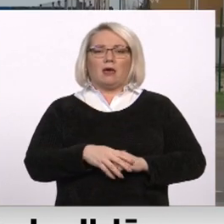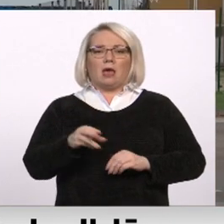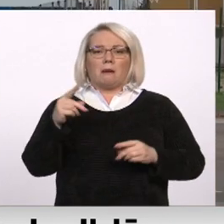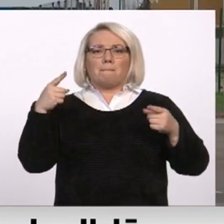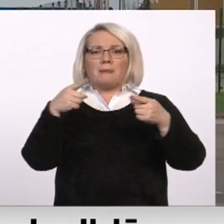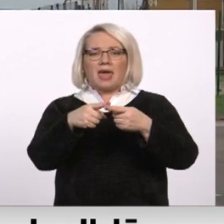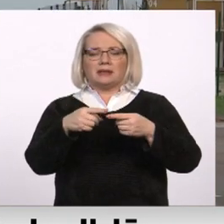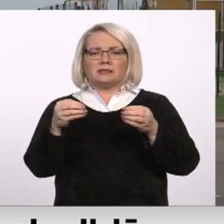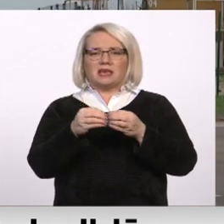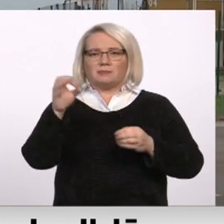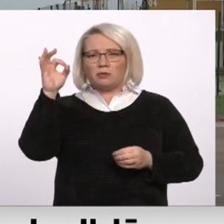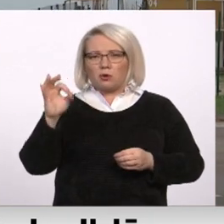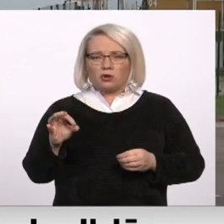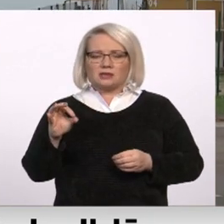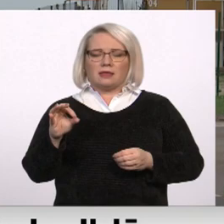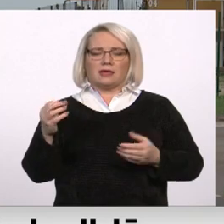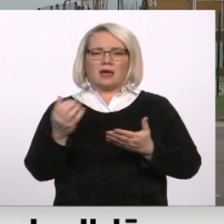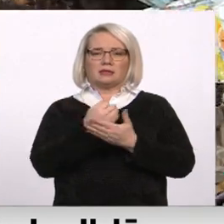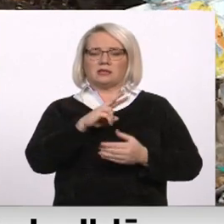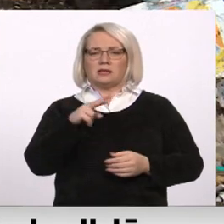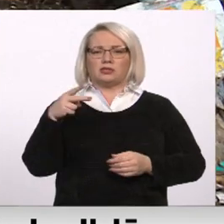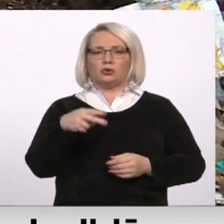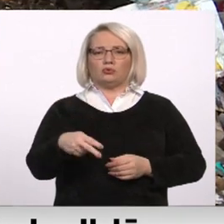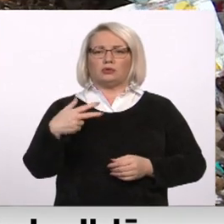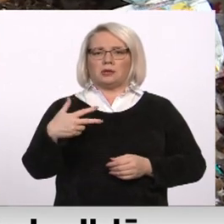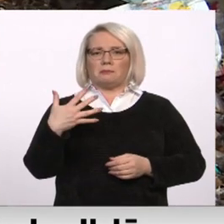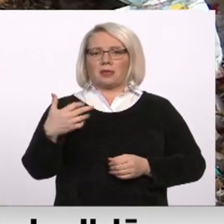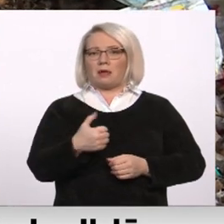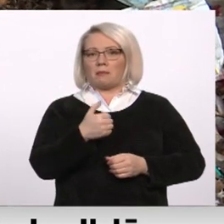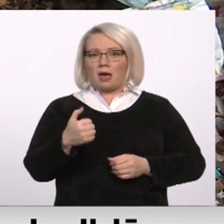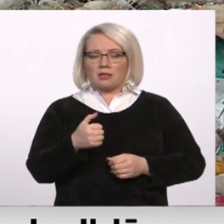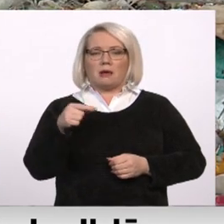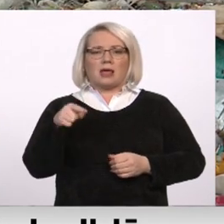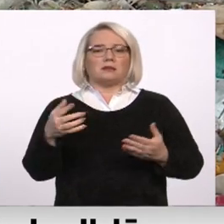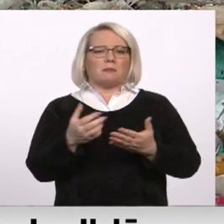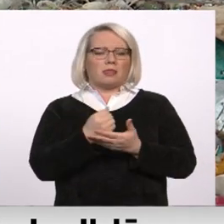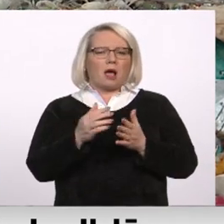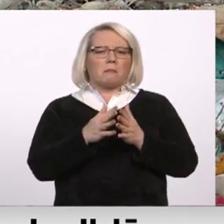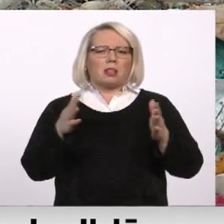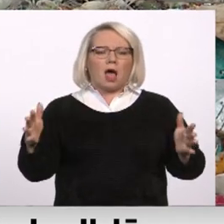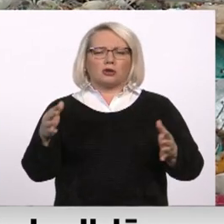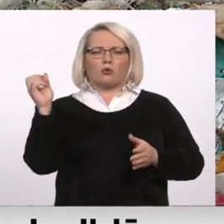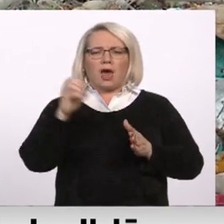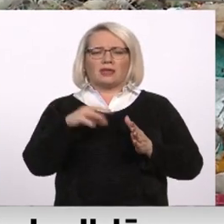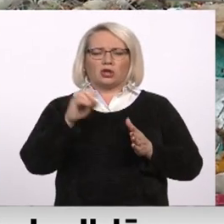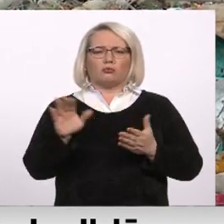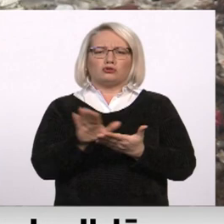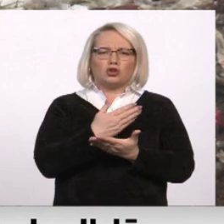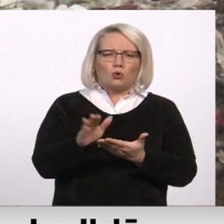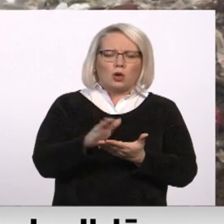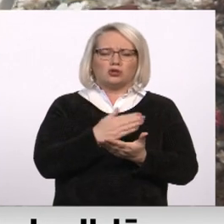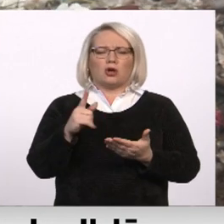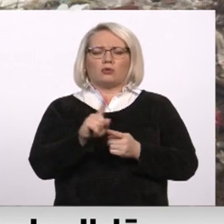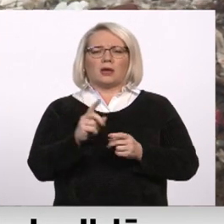Mērķis 10% jāsasniedz līdz 2035. gadam. Tas panākams ar plašāku atkritumu šķirošanu un ražotāju